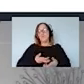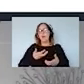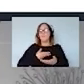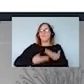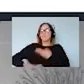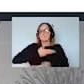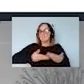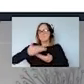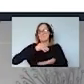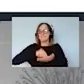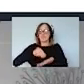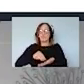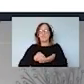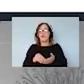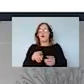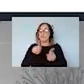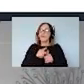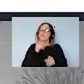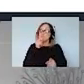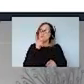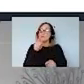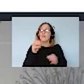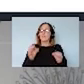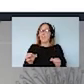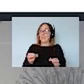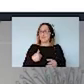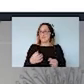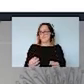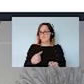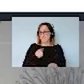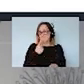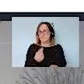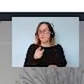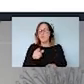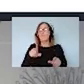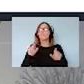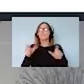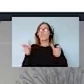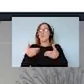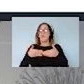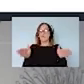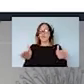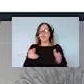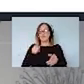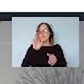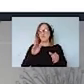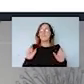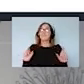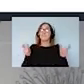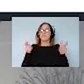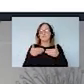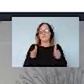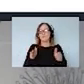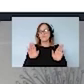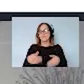wymieniamy dobrymi praktykami, ale mówię też o tym już teraz, dlatego że to będzie też takie wydarzenie otwarte, to będzie wydarzenie, na które